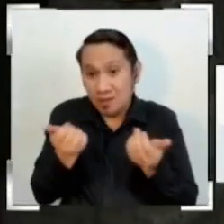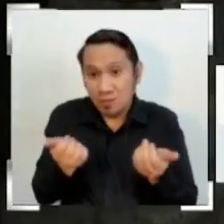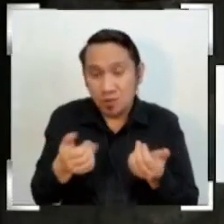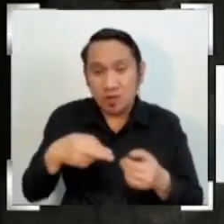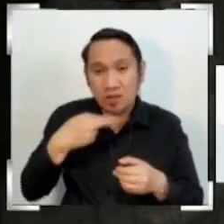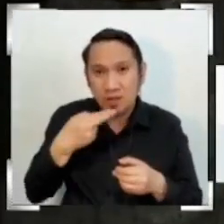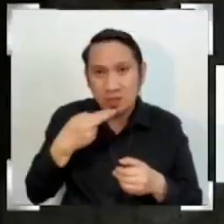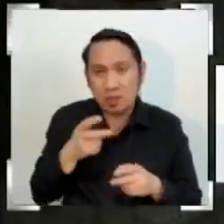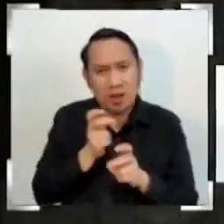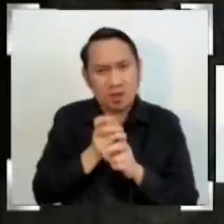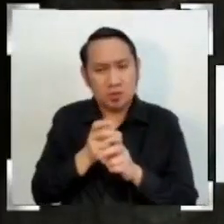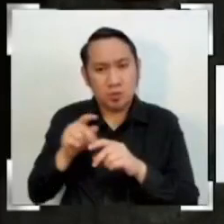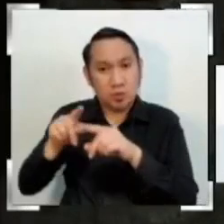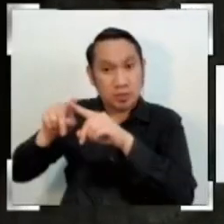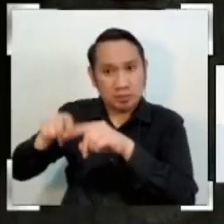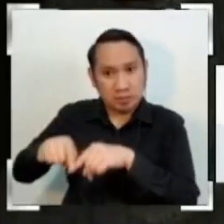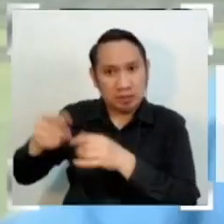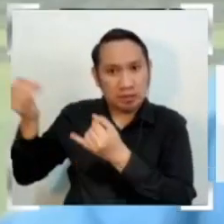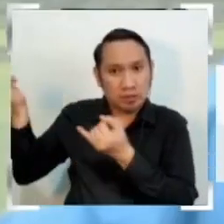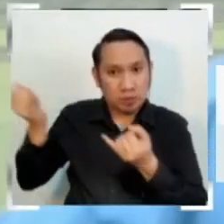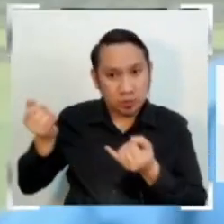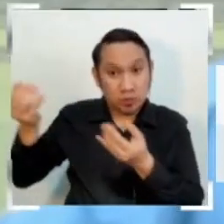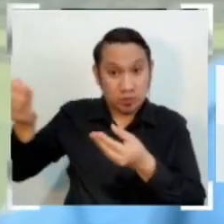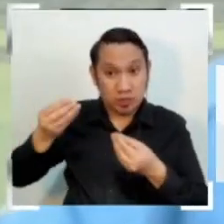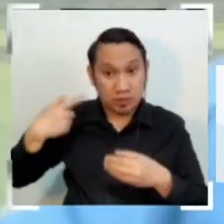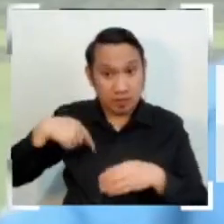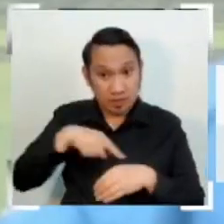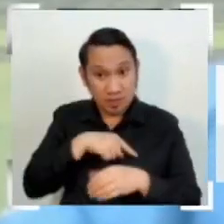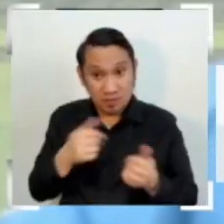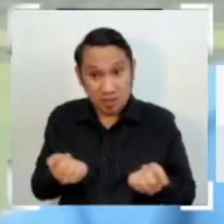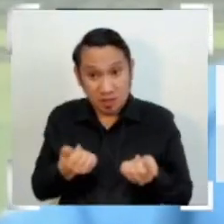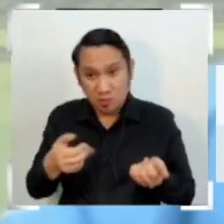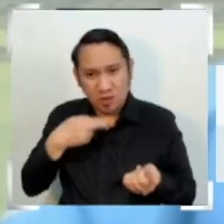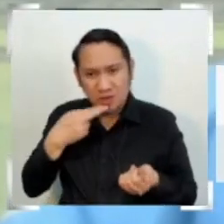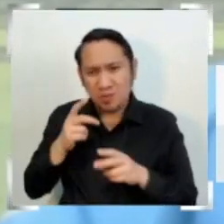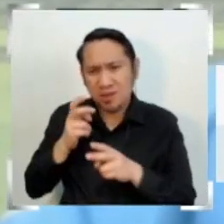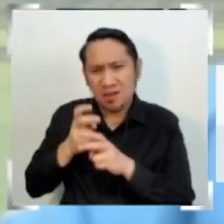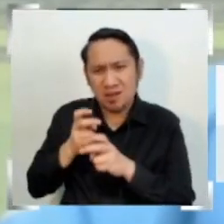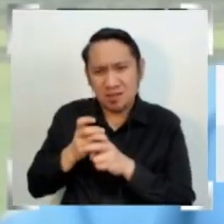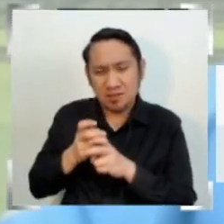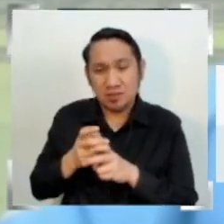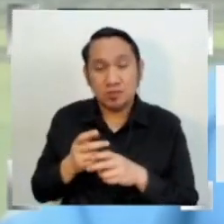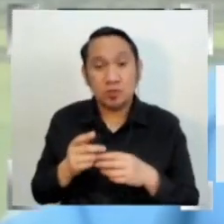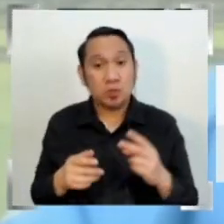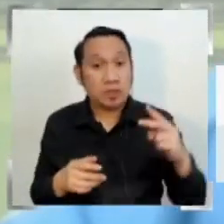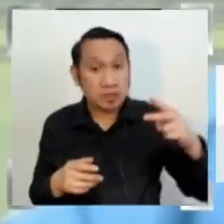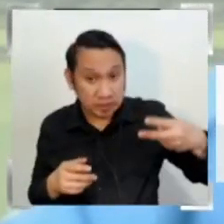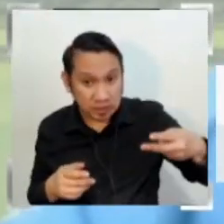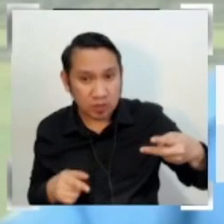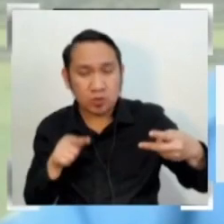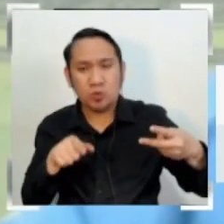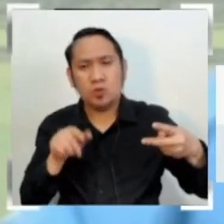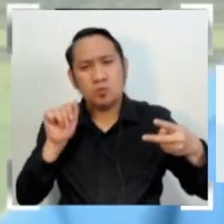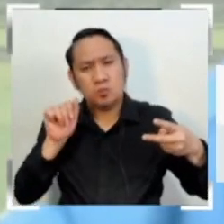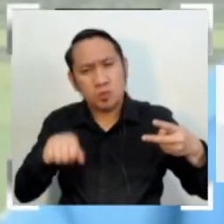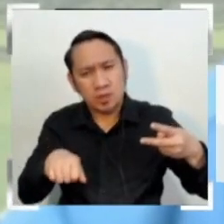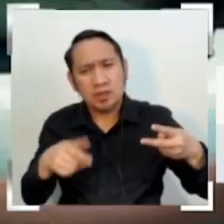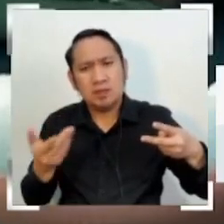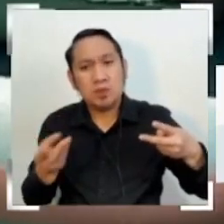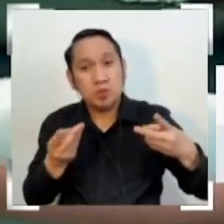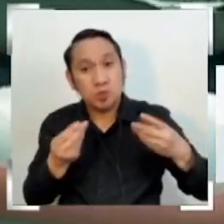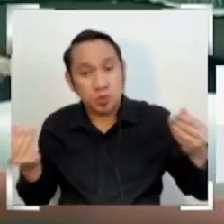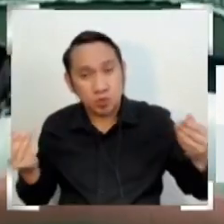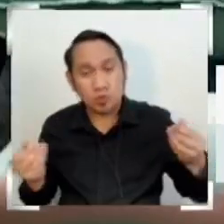imports to supply all of it. So the second possible source of our stocks will be the early